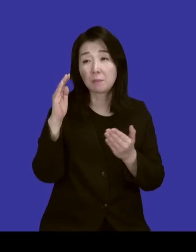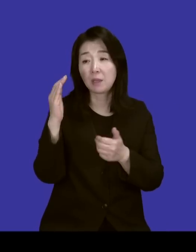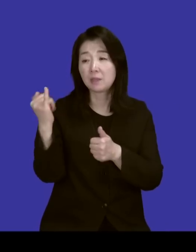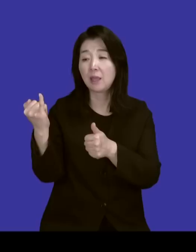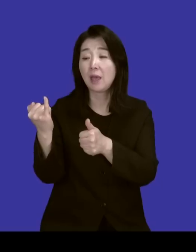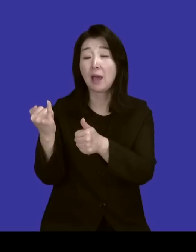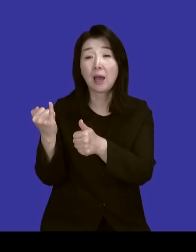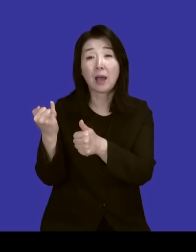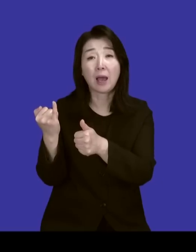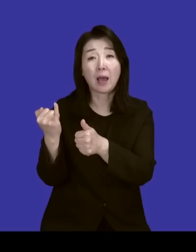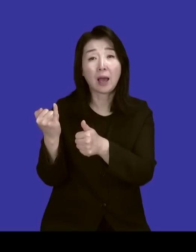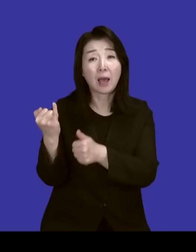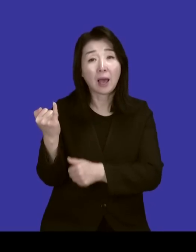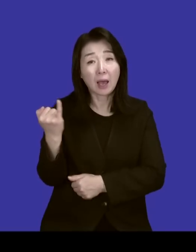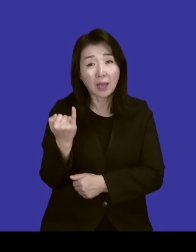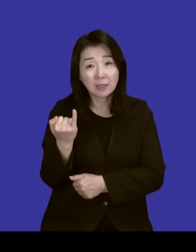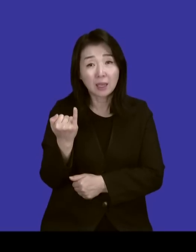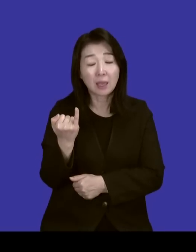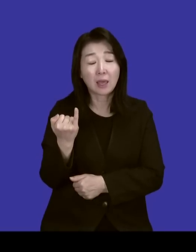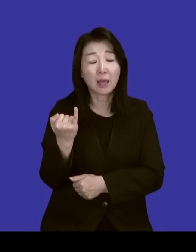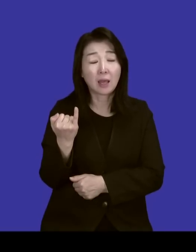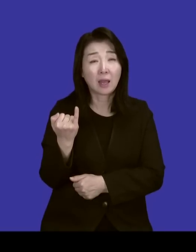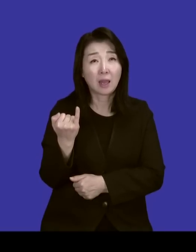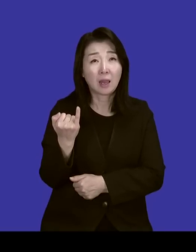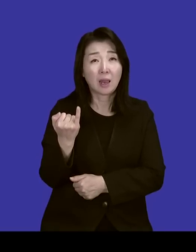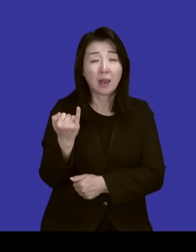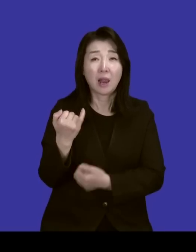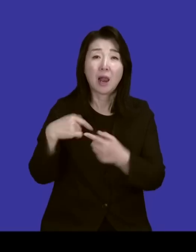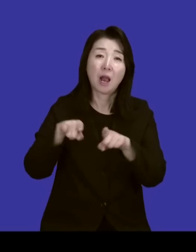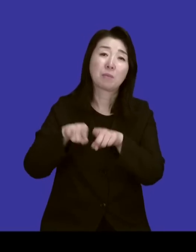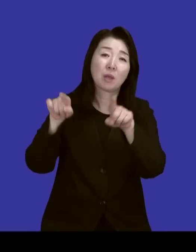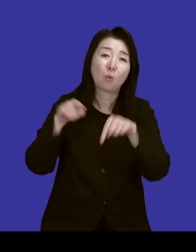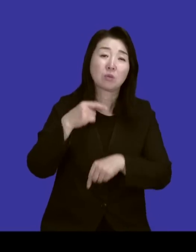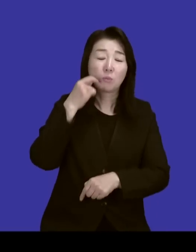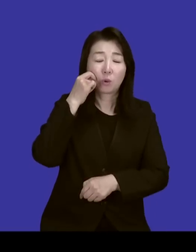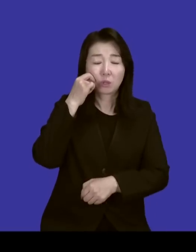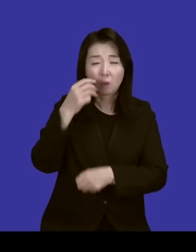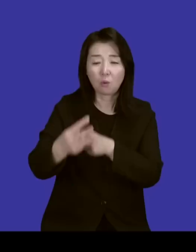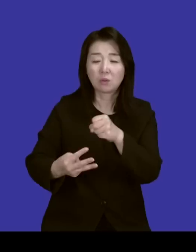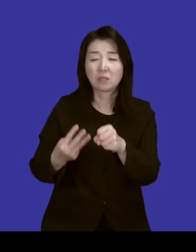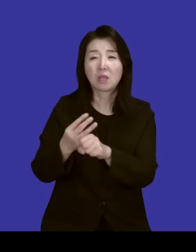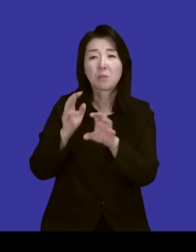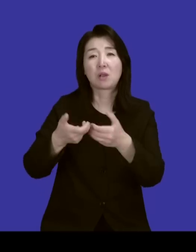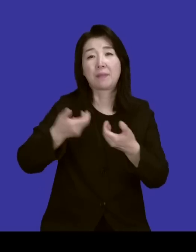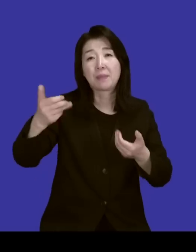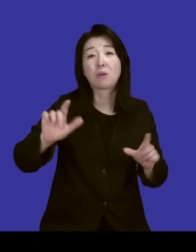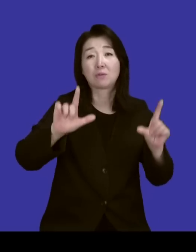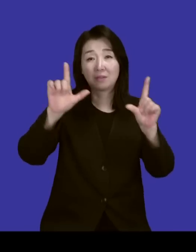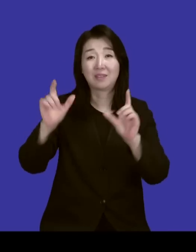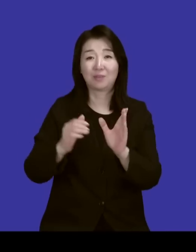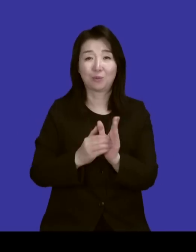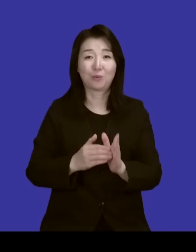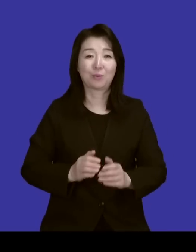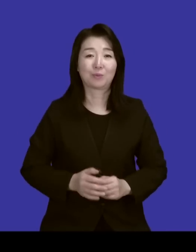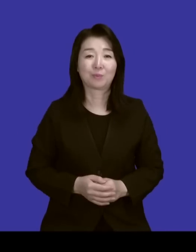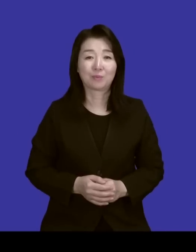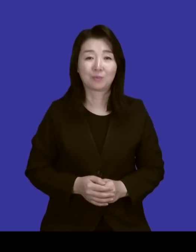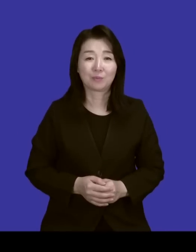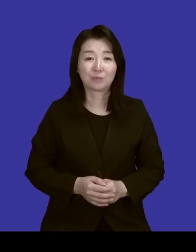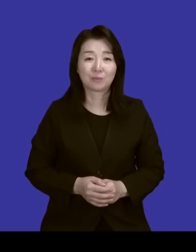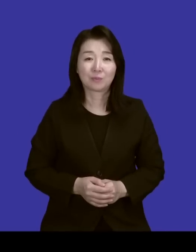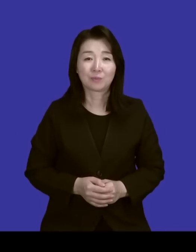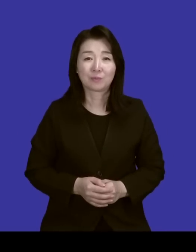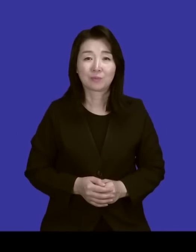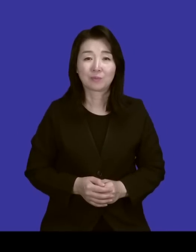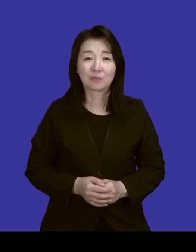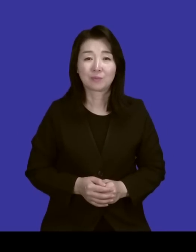아내가 견우직녀처럼 이렇게 왔다 갔다 했어요. 예. 그런데 하루 저녁 그 이튿날